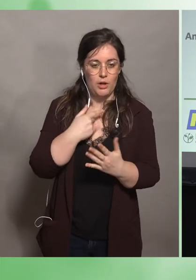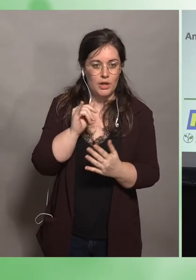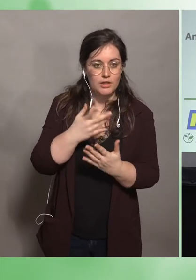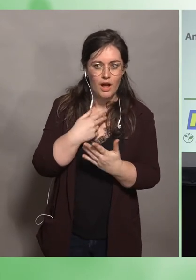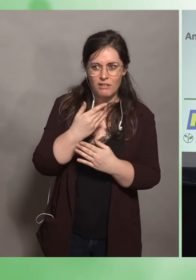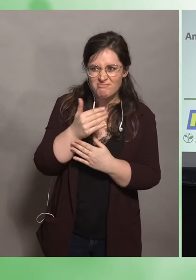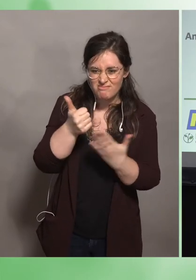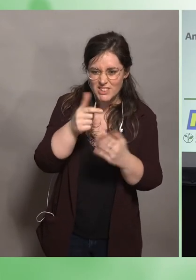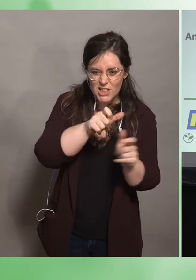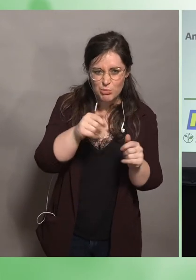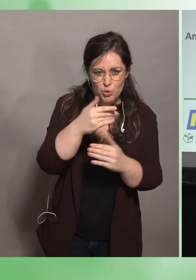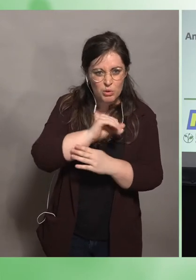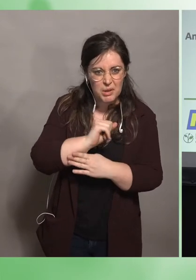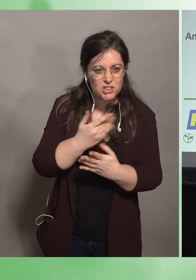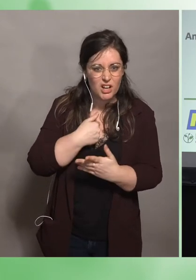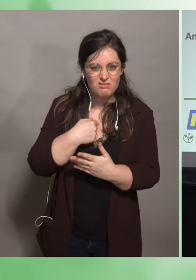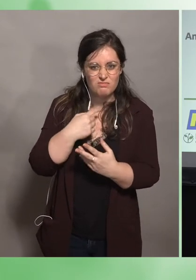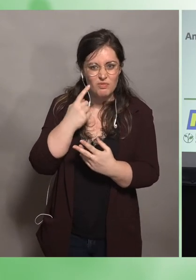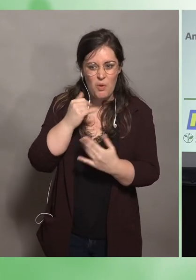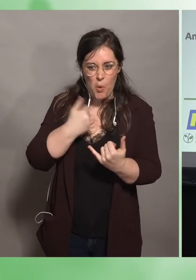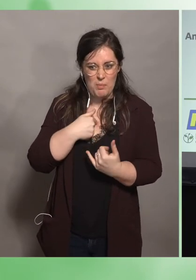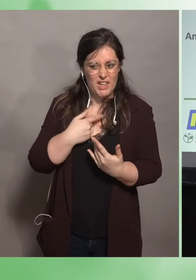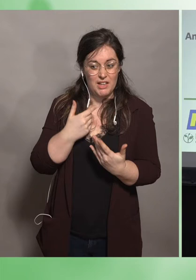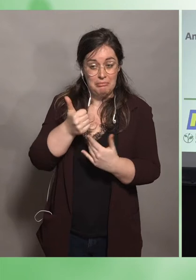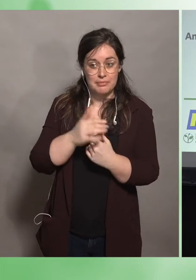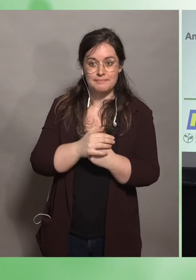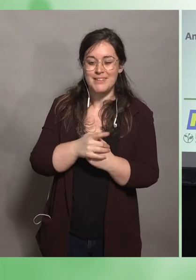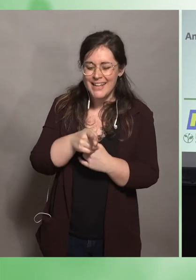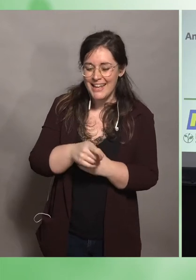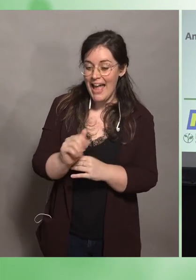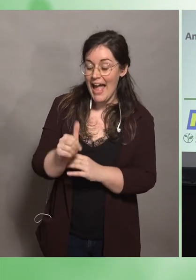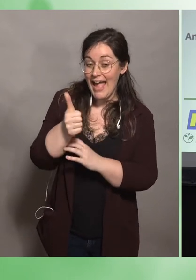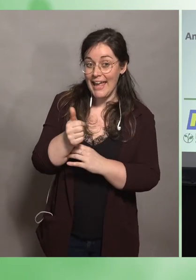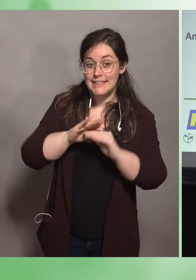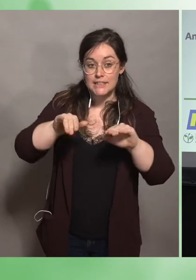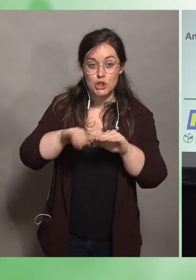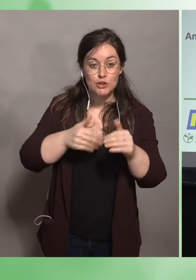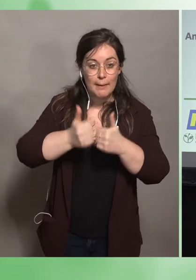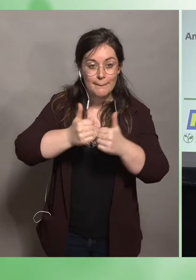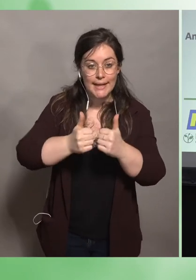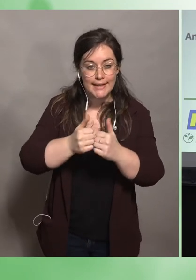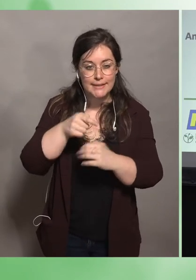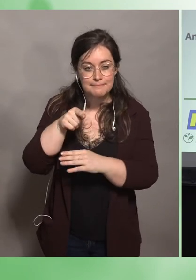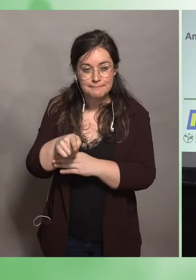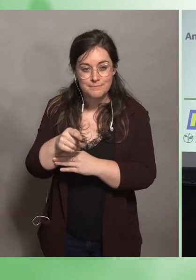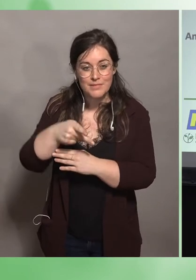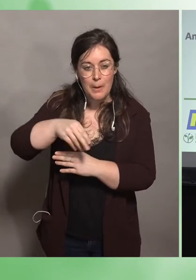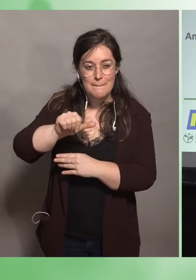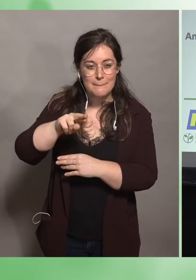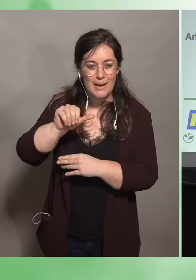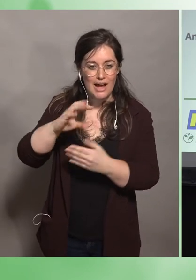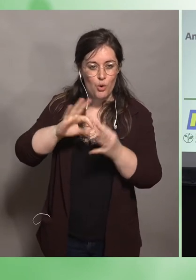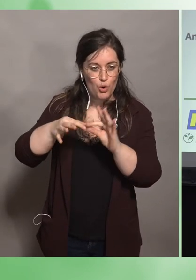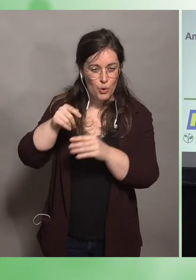6 Leute schneller als ich. Warum er denn so begeistert ist? Und er hat mir erzählt, dass das erste Schwimmrennen, das er jemals gesehen hat, das Finale bei den Paralympics in Peking